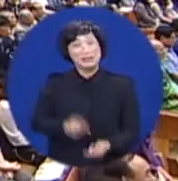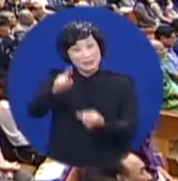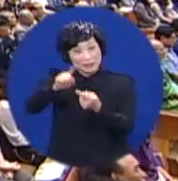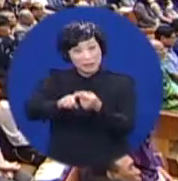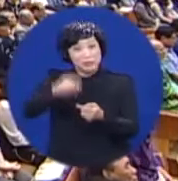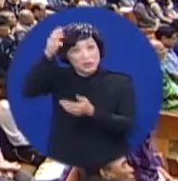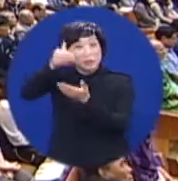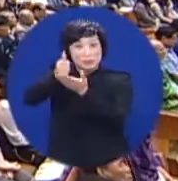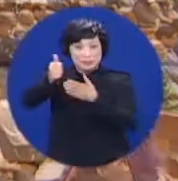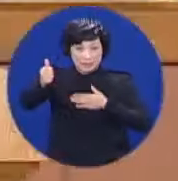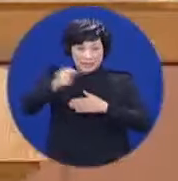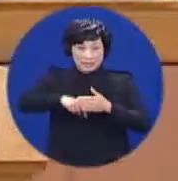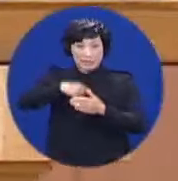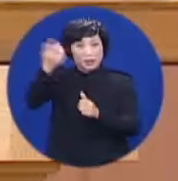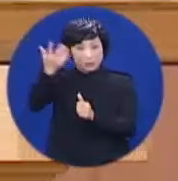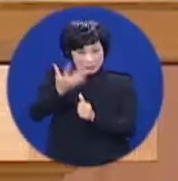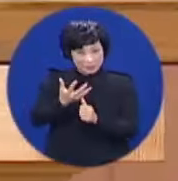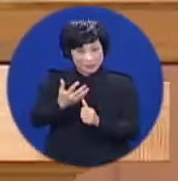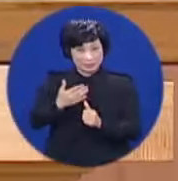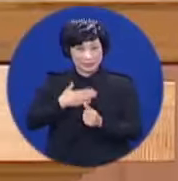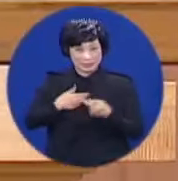그러려고 성령님이